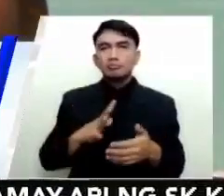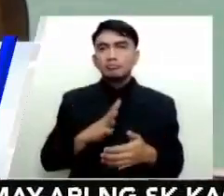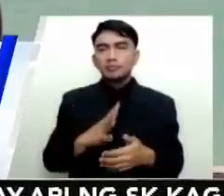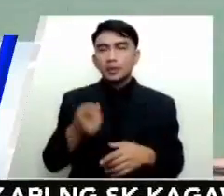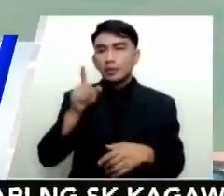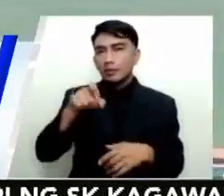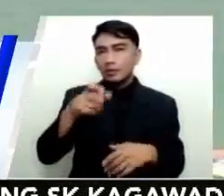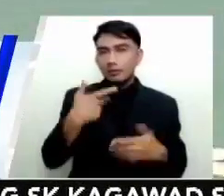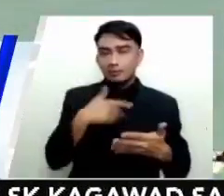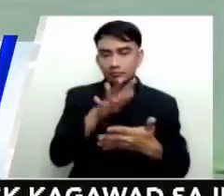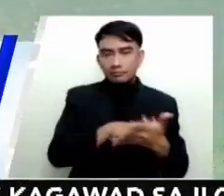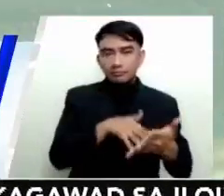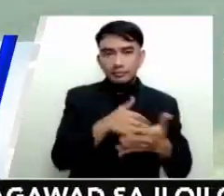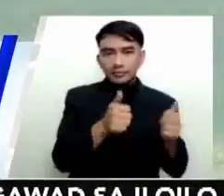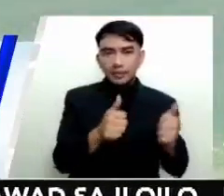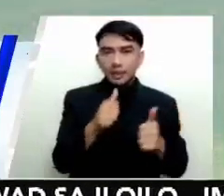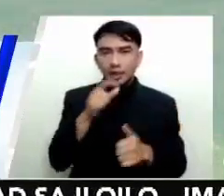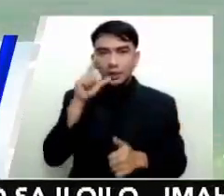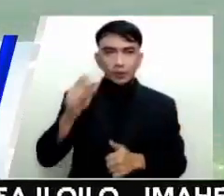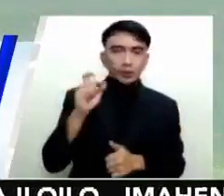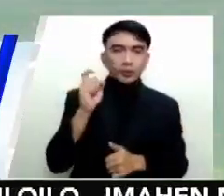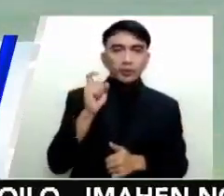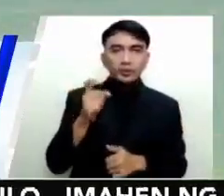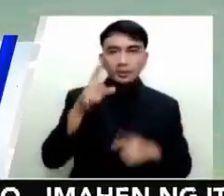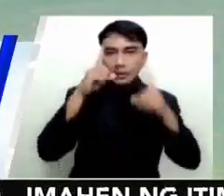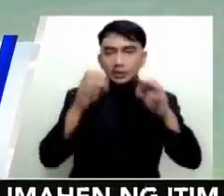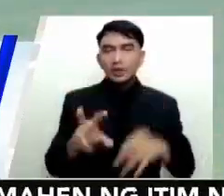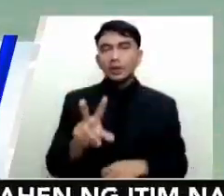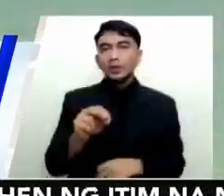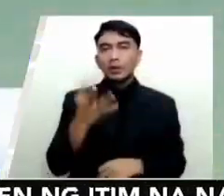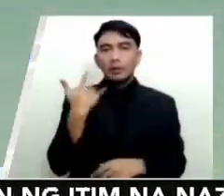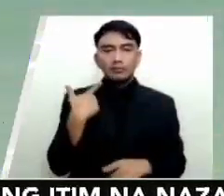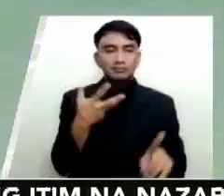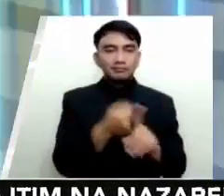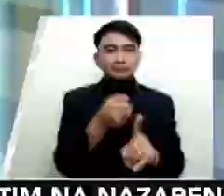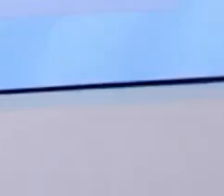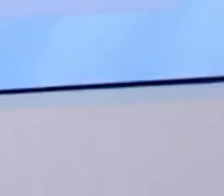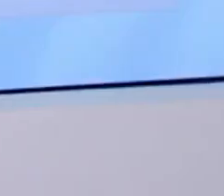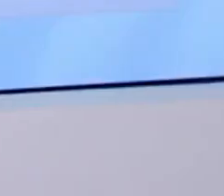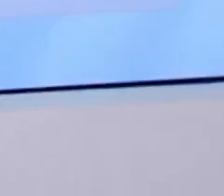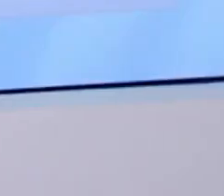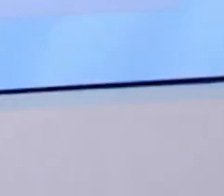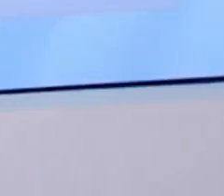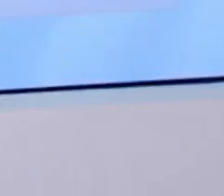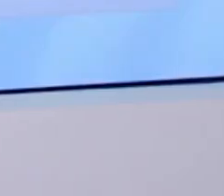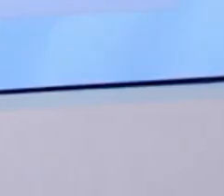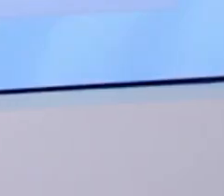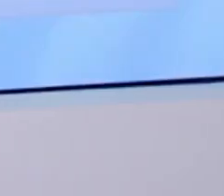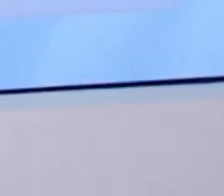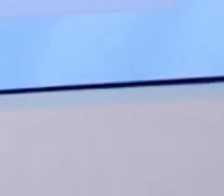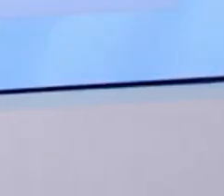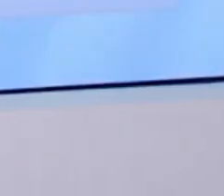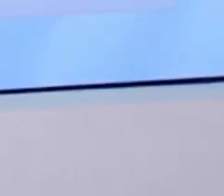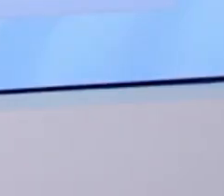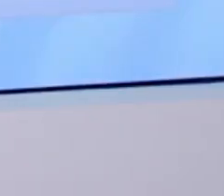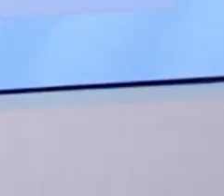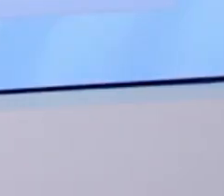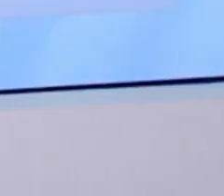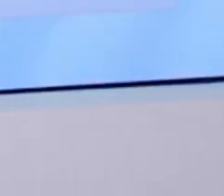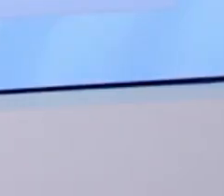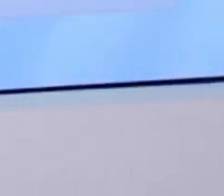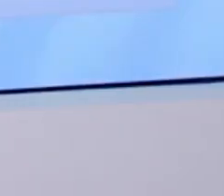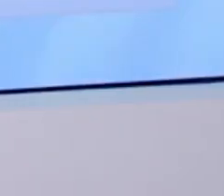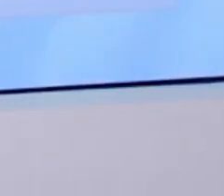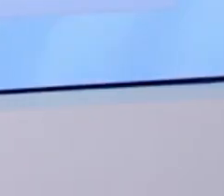hindi biglaan. Apektado kasi nito ang ilang mga negosyo at ekonomiya. Huwag magpahuli sa mga balitang dapat